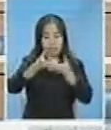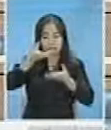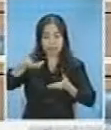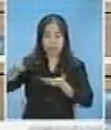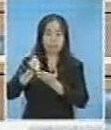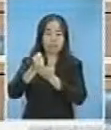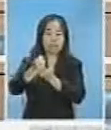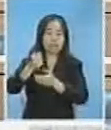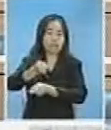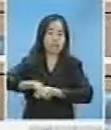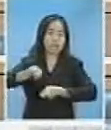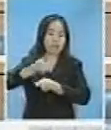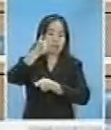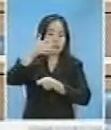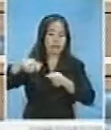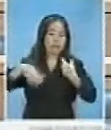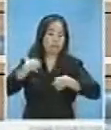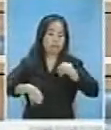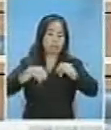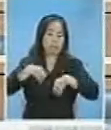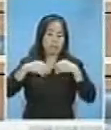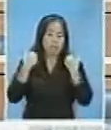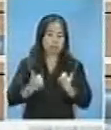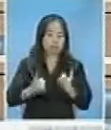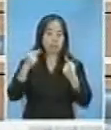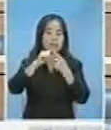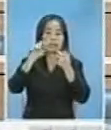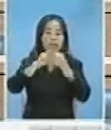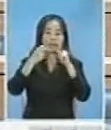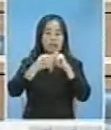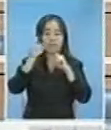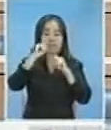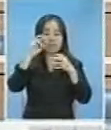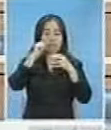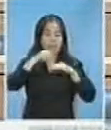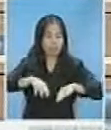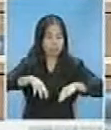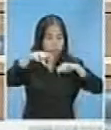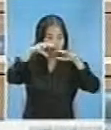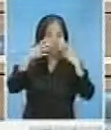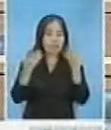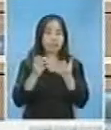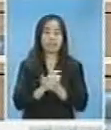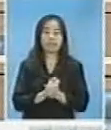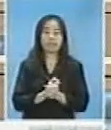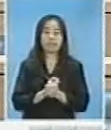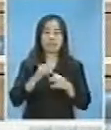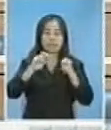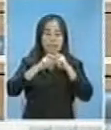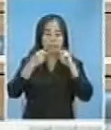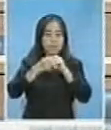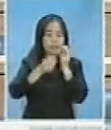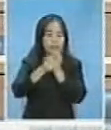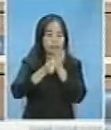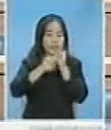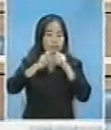ตรกรที่เขาได้รับความเดือดร้อนอยู่ขณะนี้จากเรื่องอะไรครับไม่ว่าจะเป็นเรื่องของน้ำท่วมเรื่องของการแก้ปัญหา